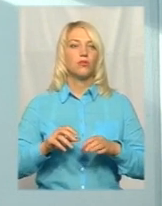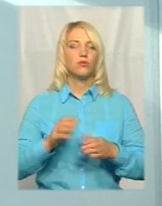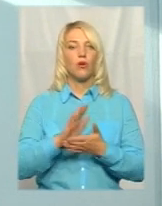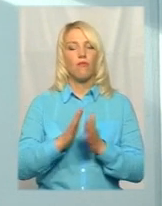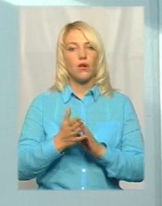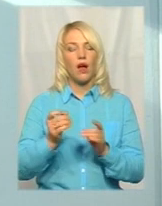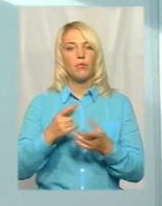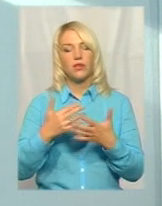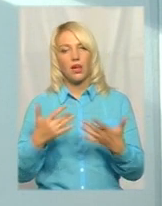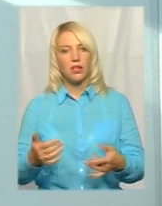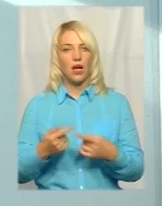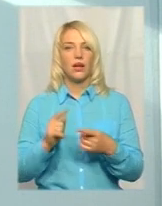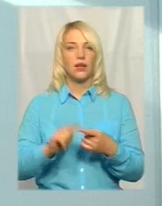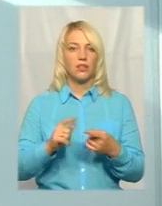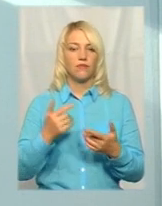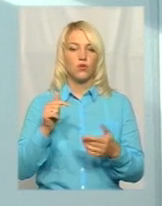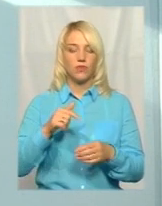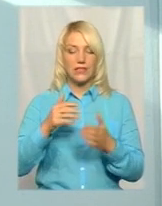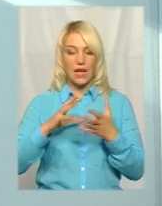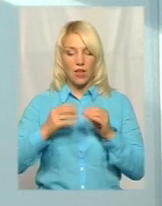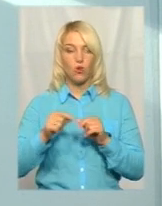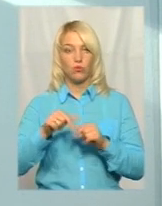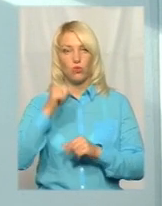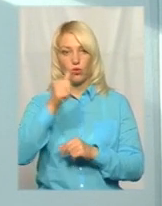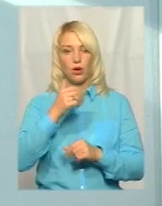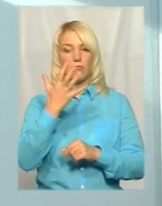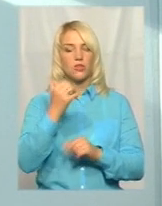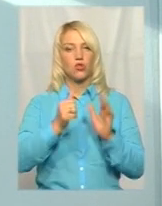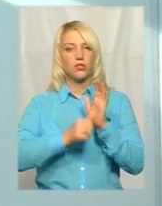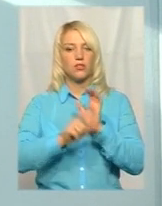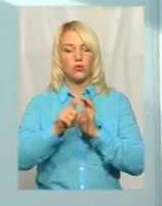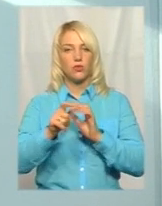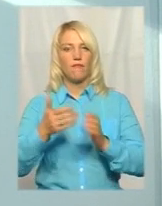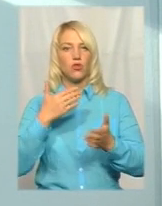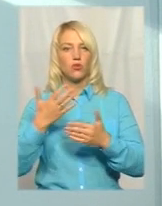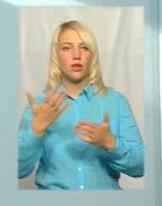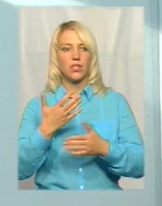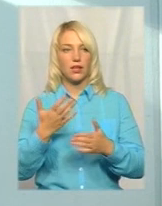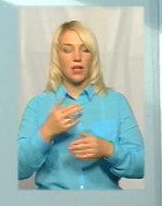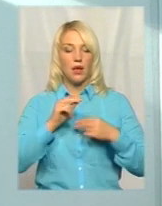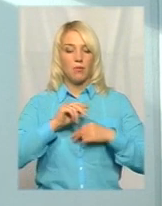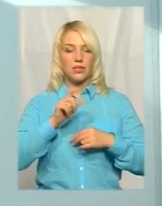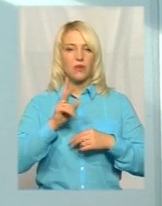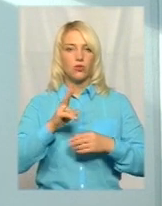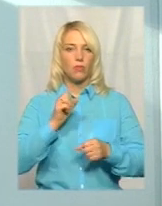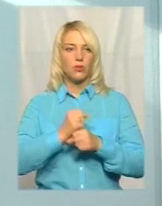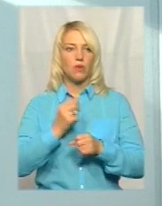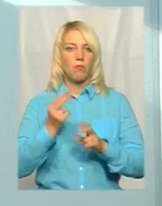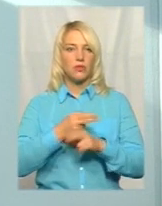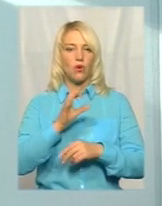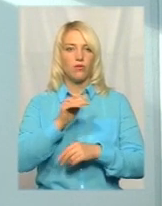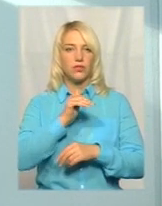з початку року це 560 осіб, відносно яких встановлено працівників, фактично, які працювали без